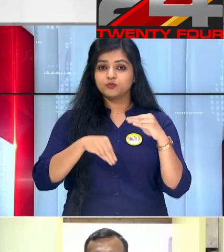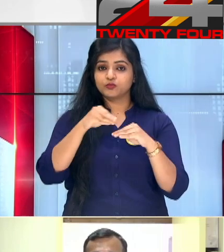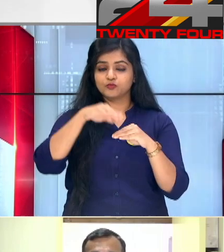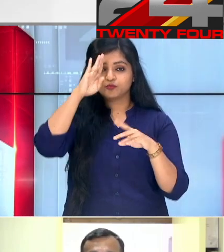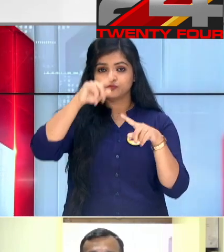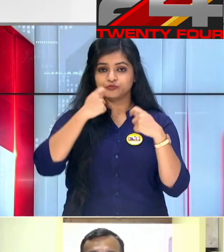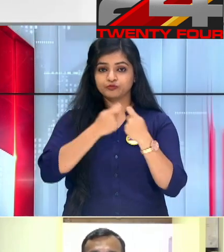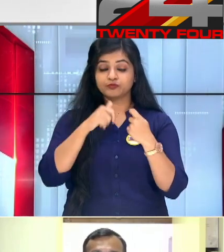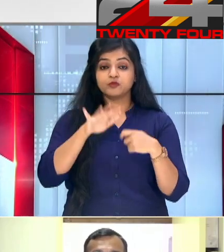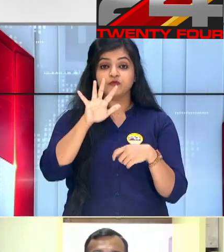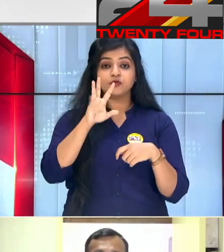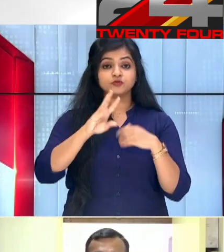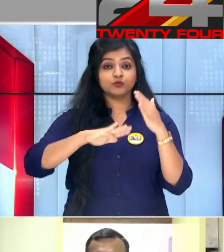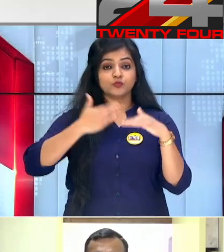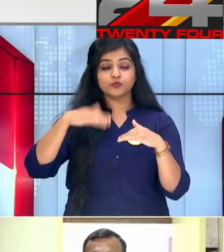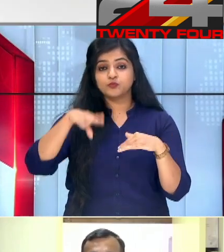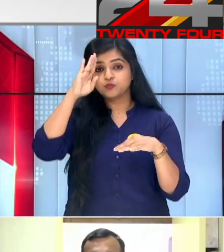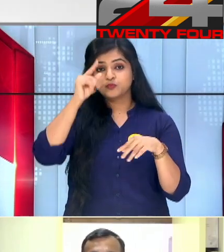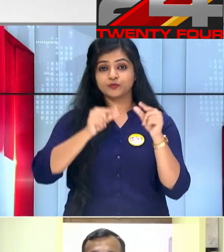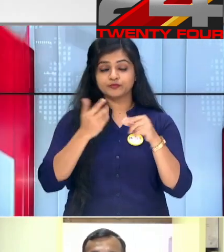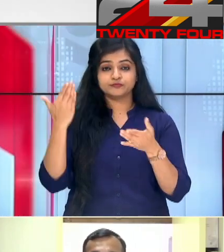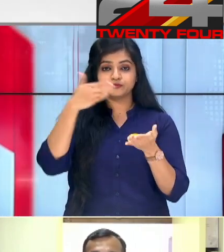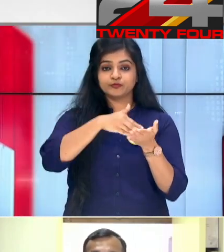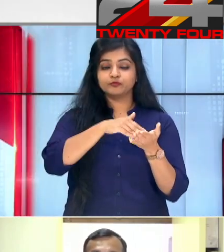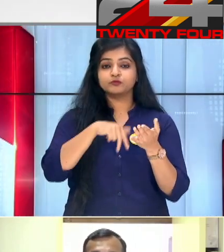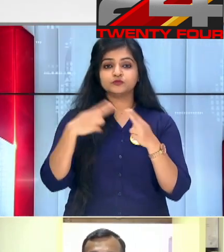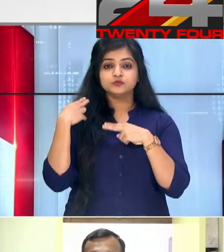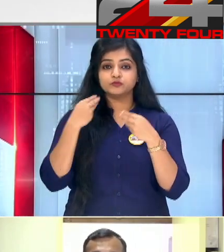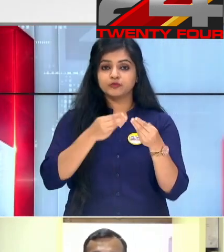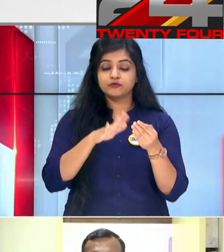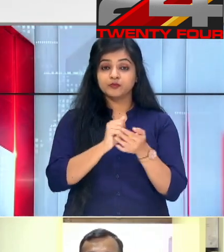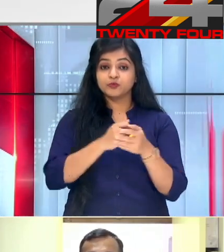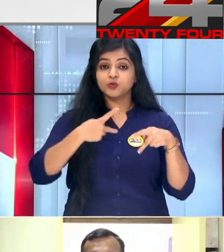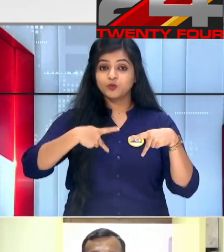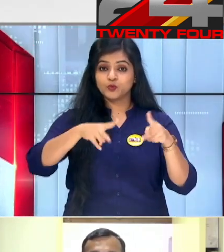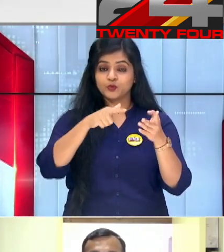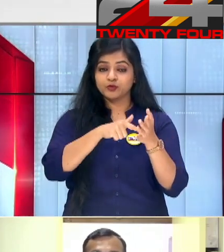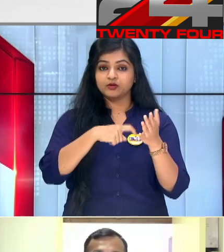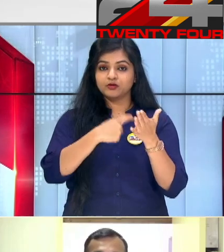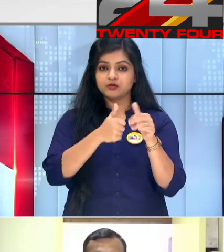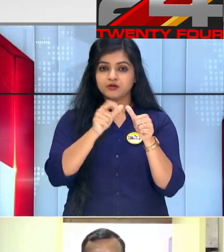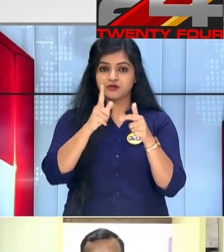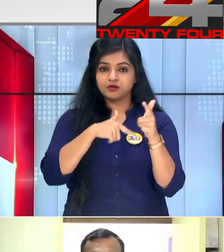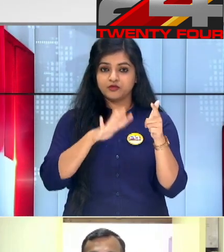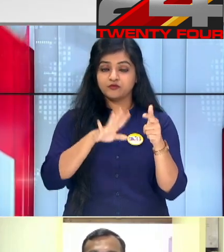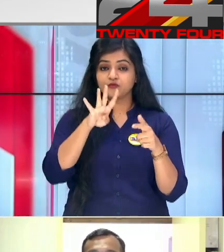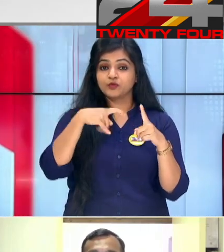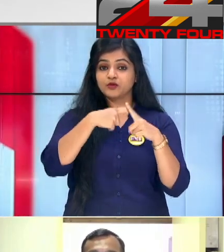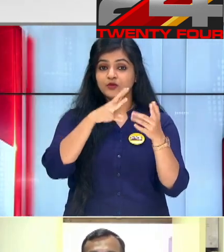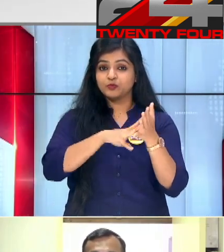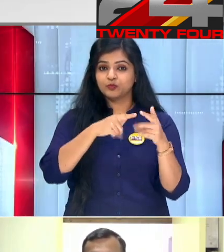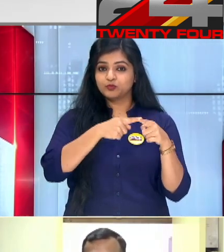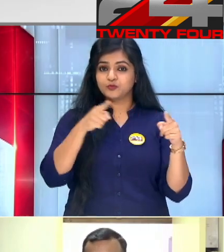പോലീസ് ഏകദേശം 5000-ലധികം പോലീസുകാരാണ് ഇതിനായി അവിടെ നിയോഗിച്ചിരിക്കുന്നത്. മാത്രമല്ല, ആ റോഡിലേക്ക്, അതായത് ഈ റാലി കടന്നു പോകുന്ന 4 കിലോമീറ്റർ വരുന്ന